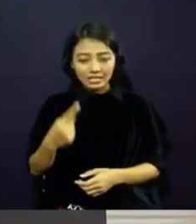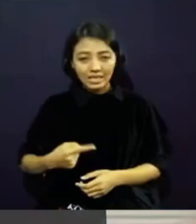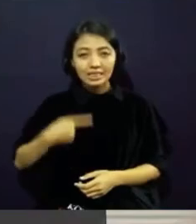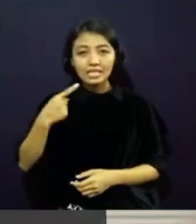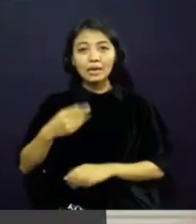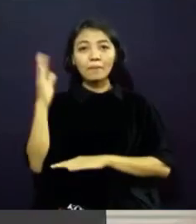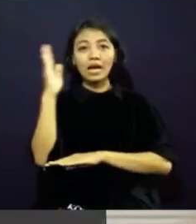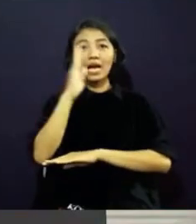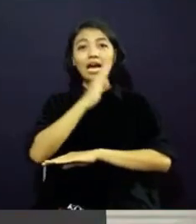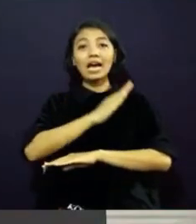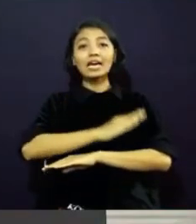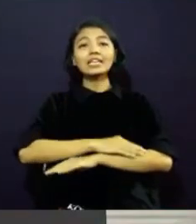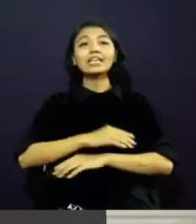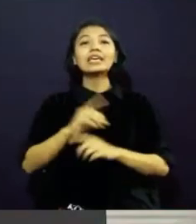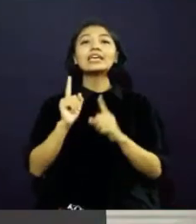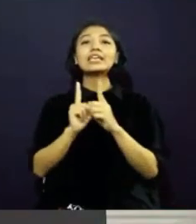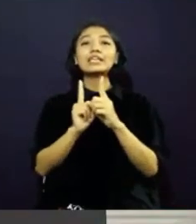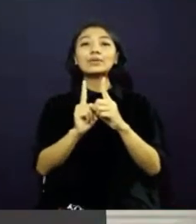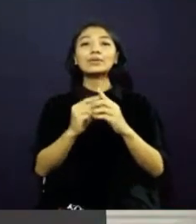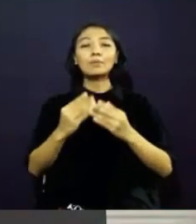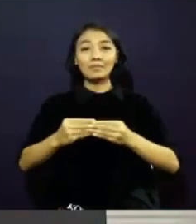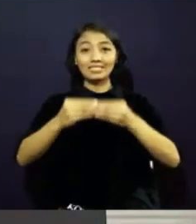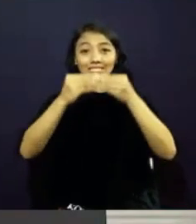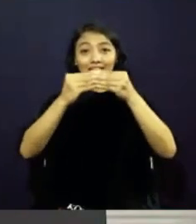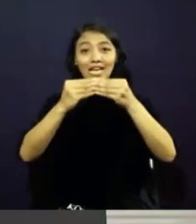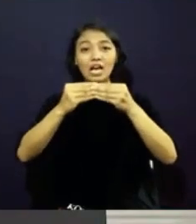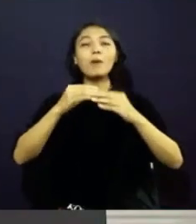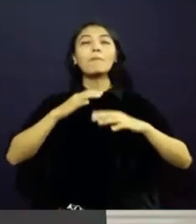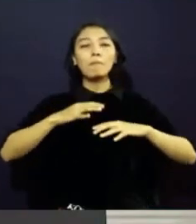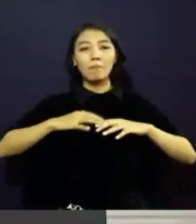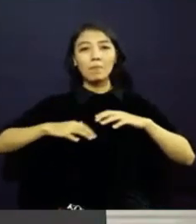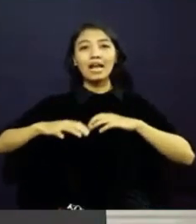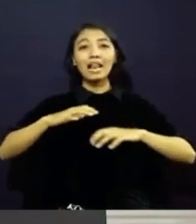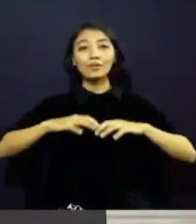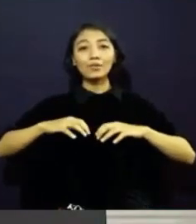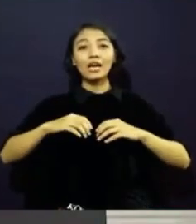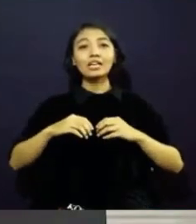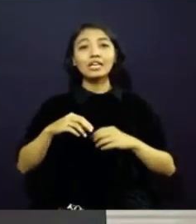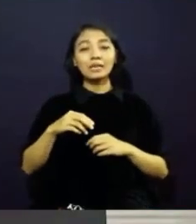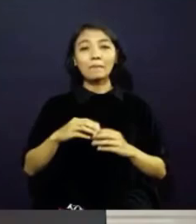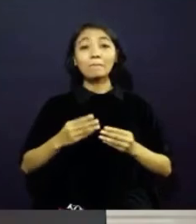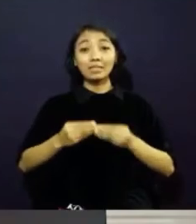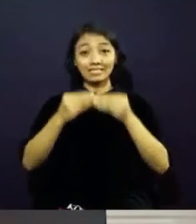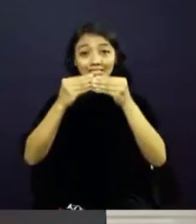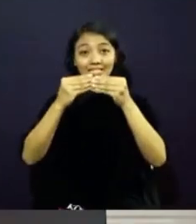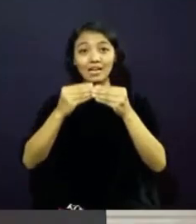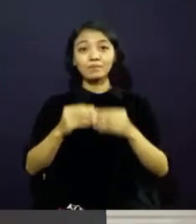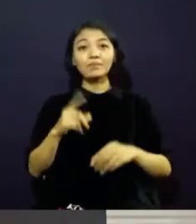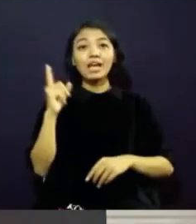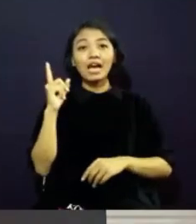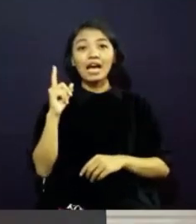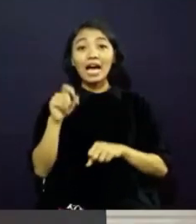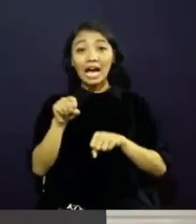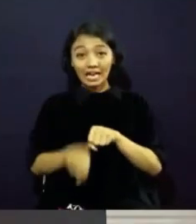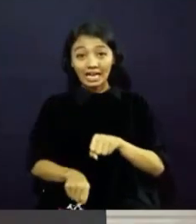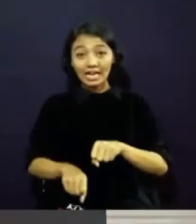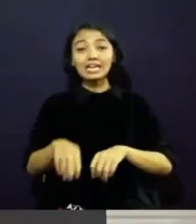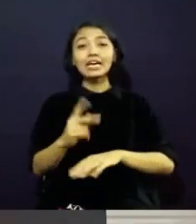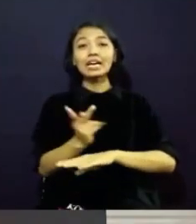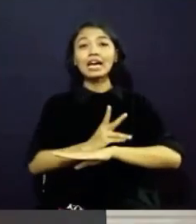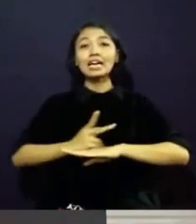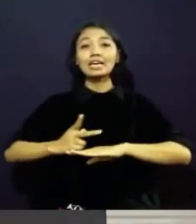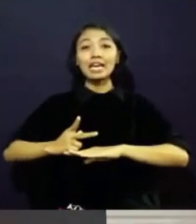cara hidup kita sebagai Imam Tuhan agar karya pelayanan kita membawa umat kita